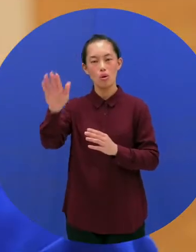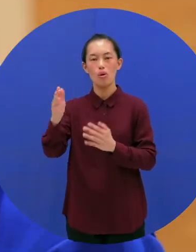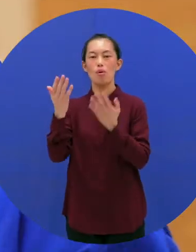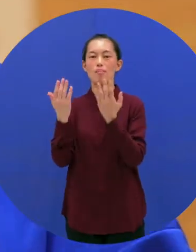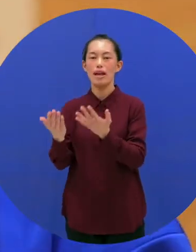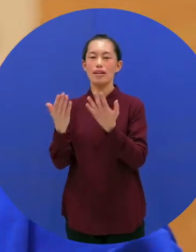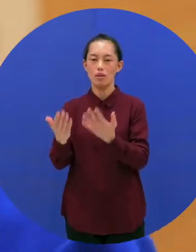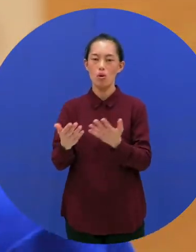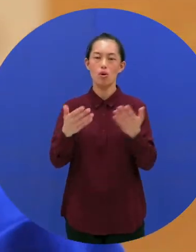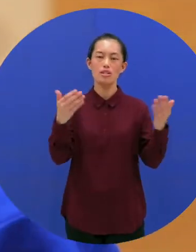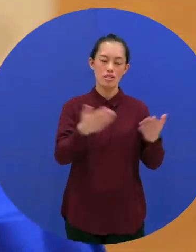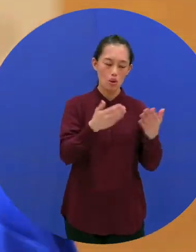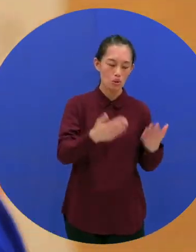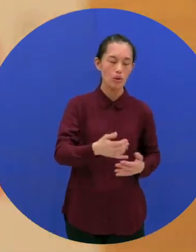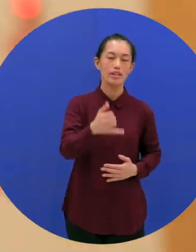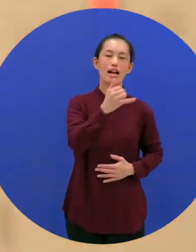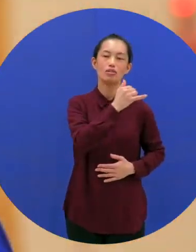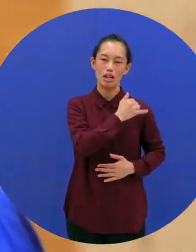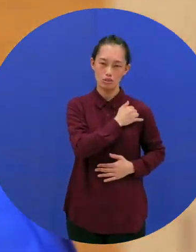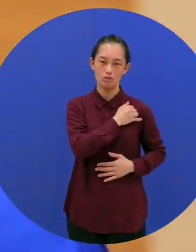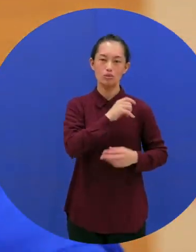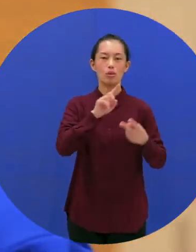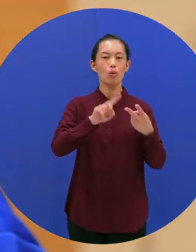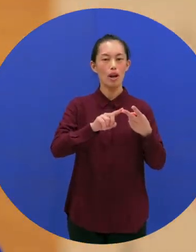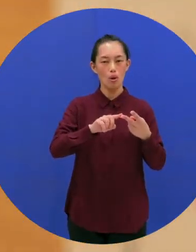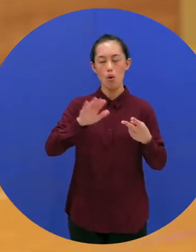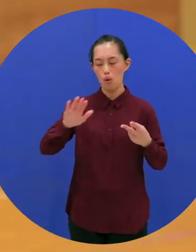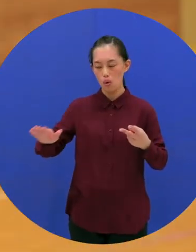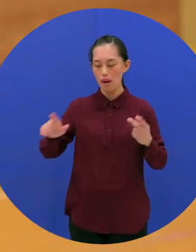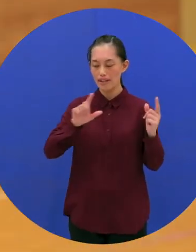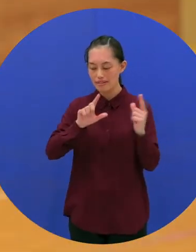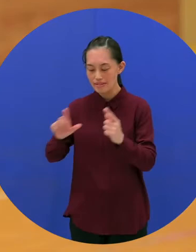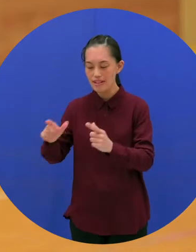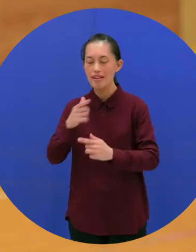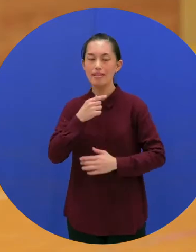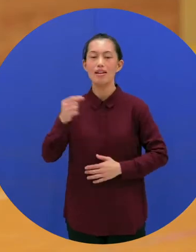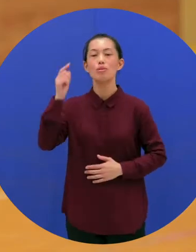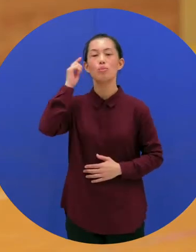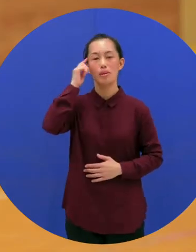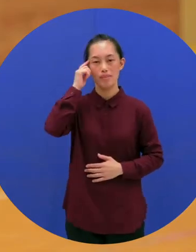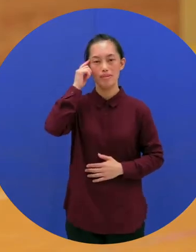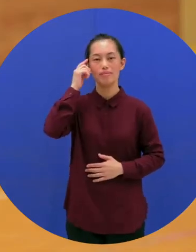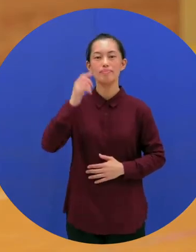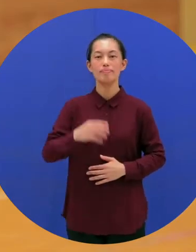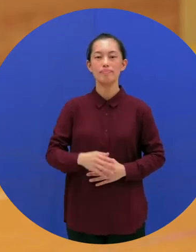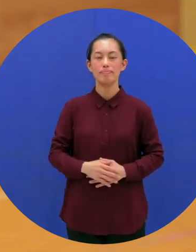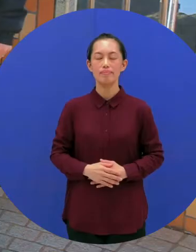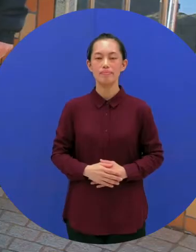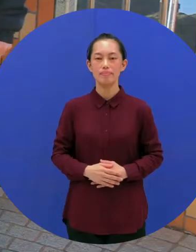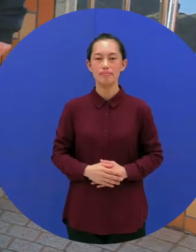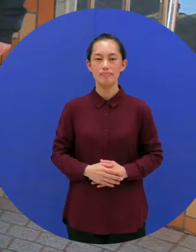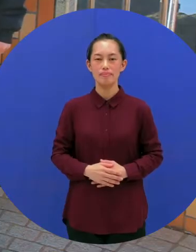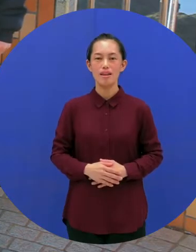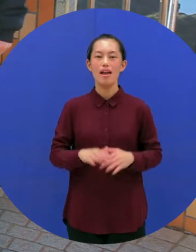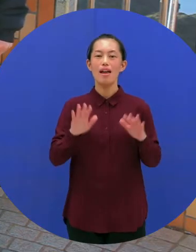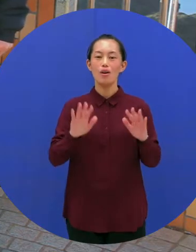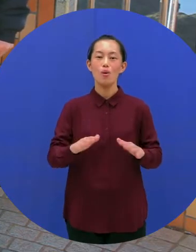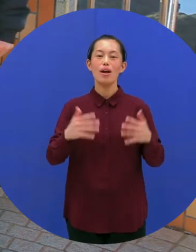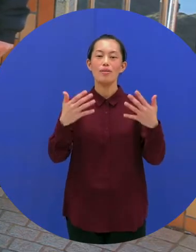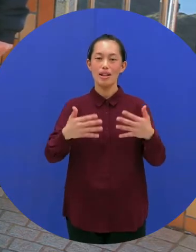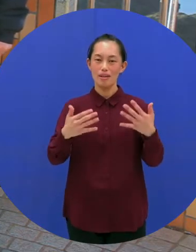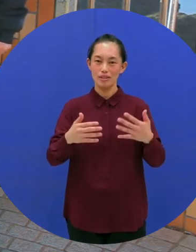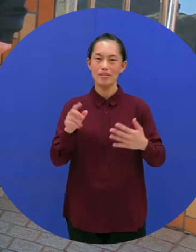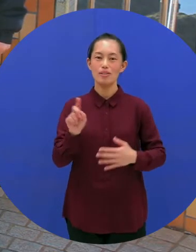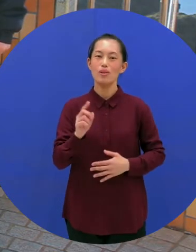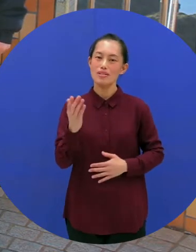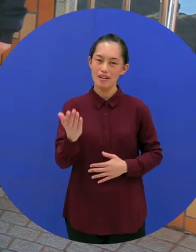頑張ることで今後も勉強や仕事でも役立つっていうことを伝えていけたらいいなと思っています。 今回のキラッ